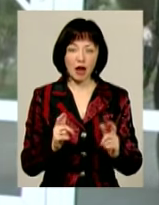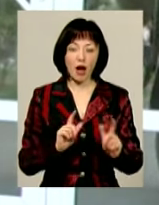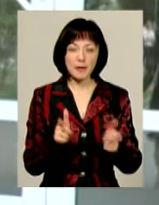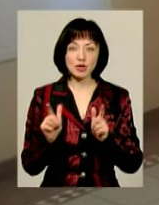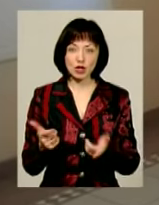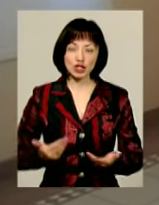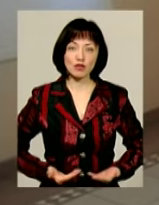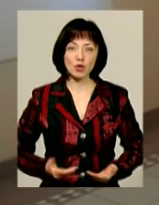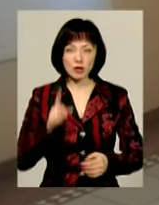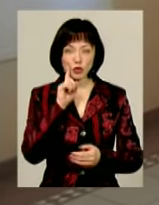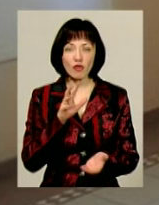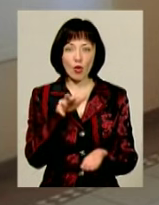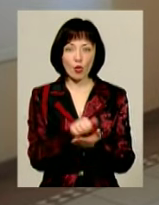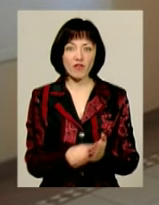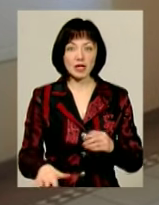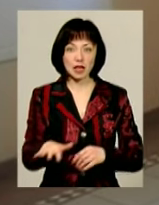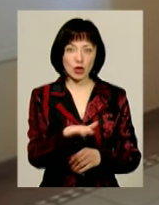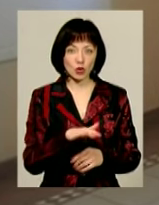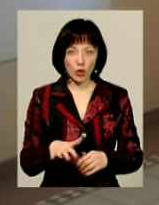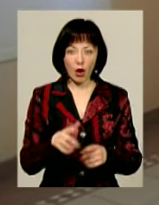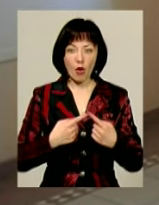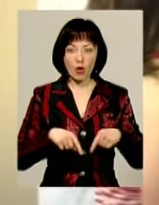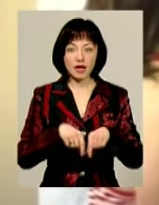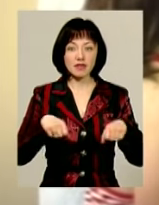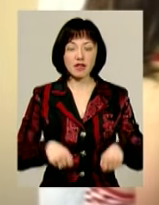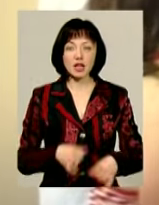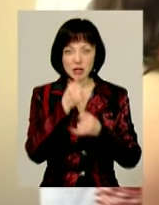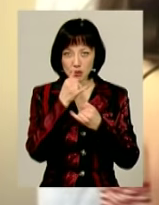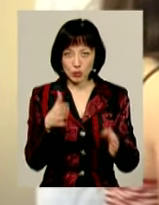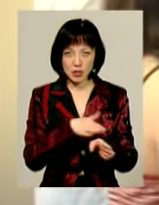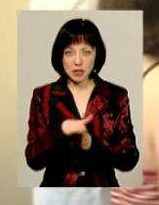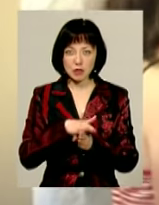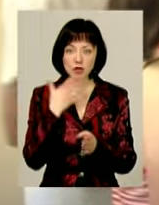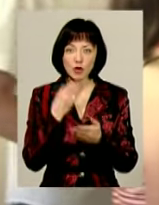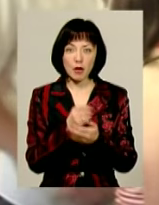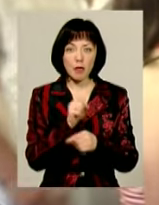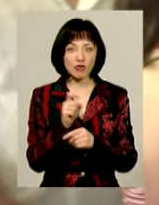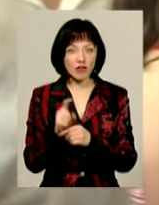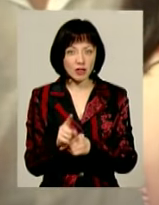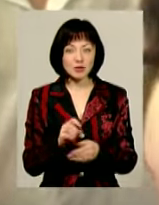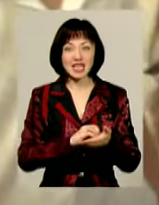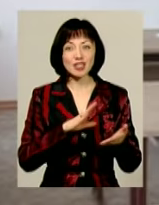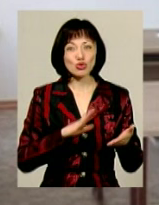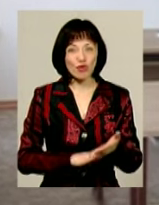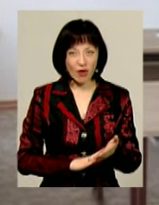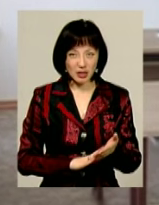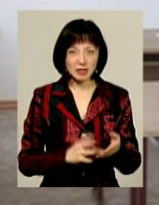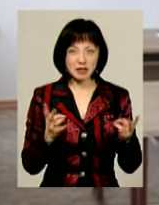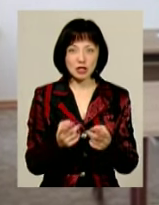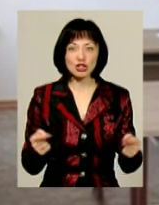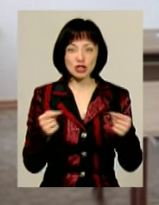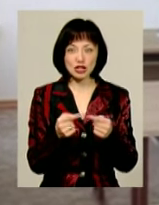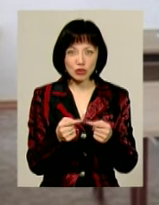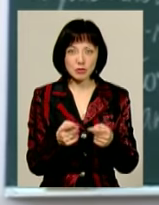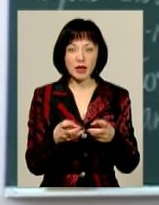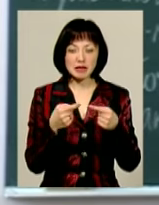абітурієнтів, які живуть на тимчасово окупованій території, де органи влади не в змозі здійснювати свої повноваження. Аби зареєструватися, слід чітко